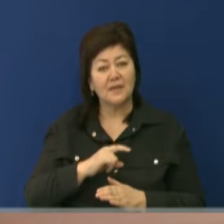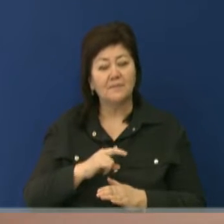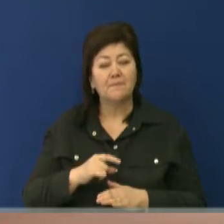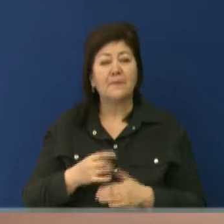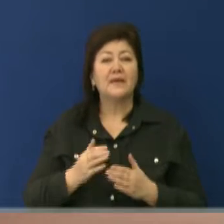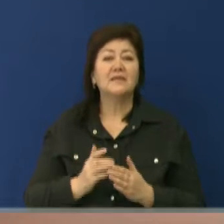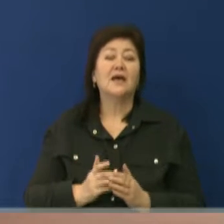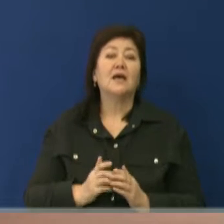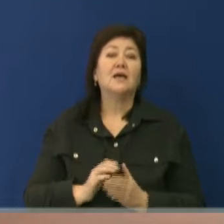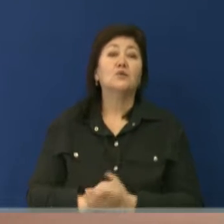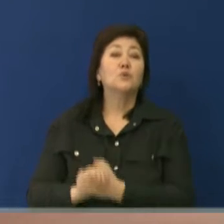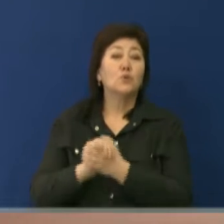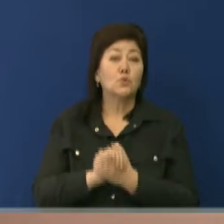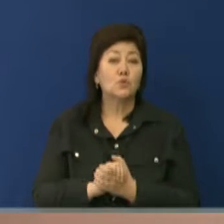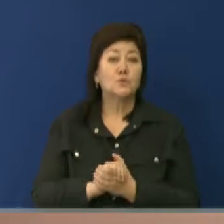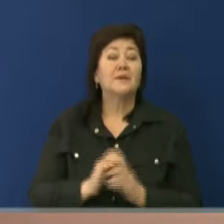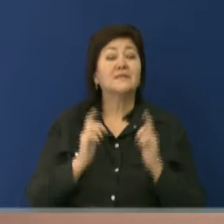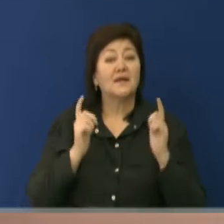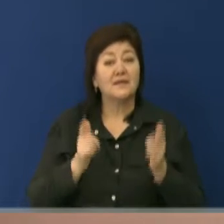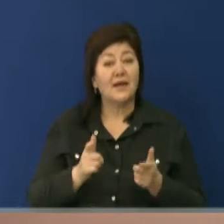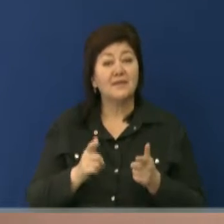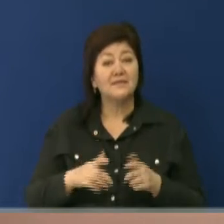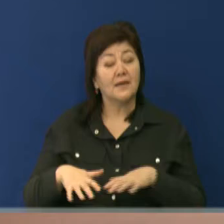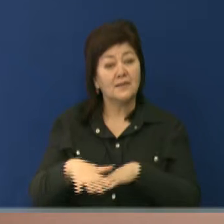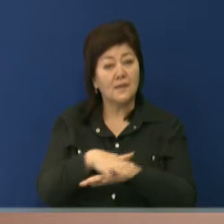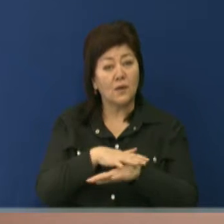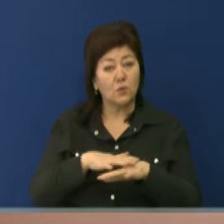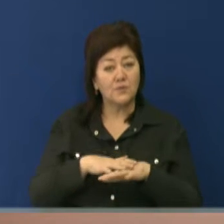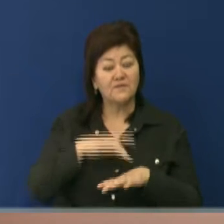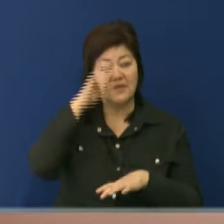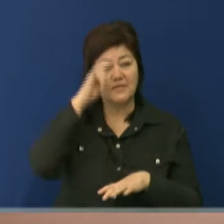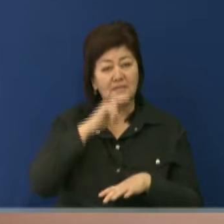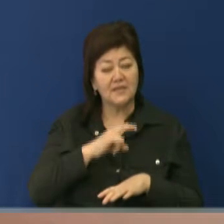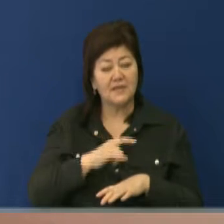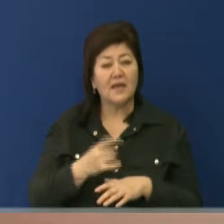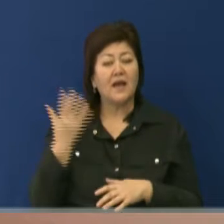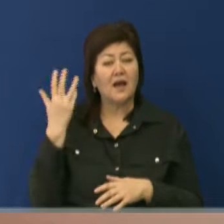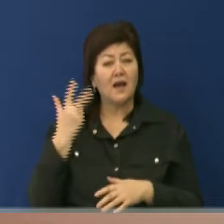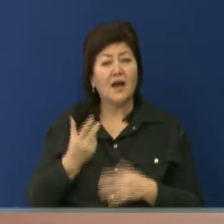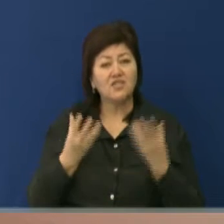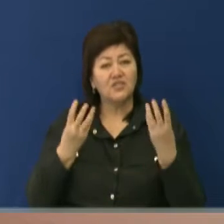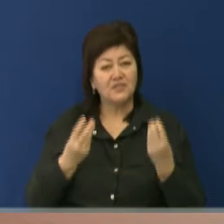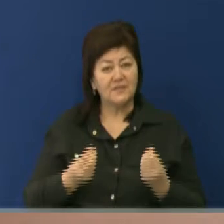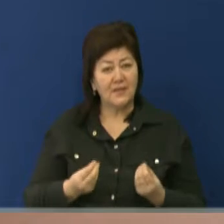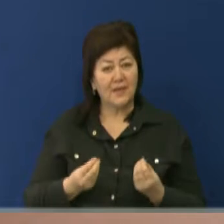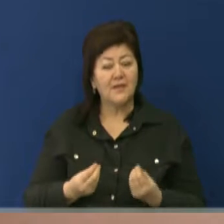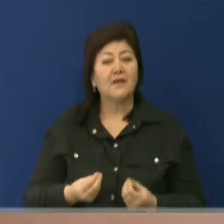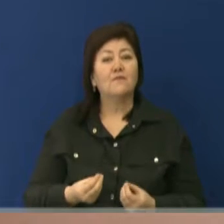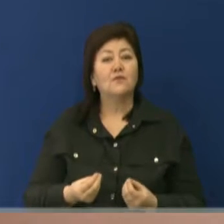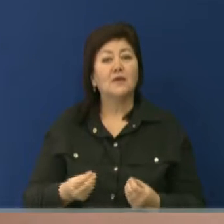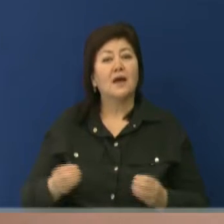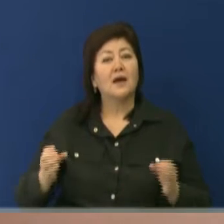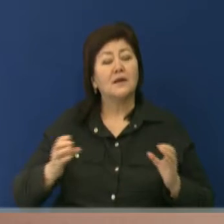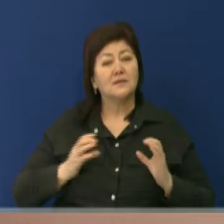пен келісім мерекесі деп атар едім. Бүгін біз өткен уақыттарды еске түсіре отырып, күнделікті өмірдегі қайырымдылық пен жомарттық қасиеттер